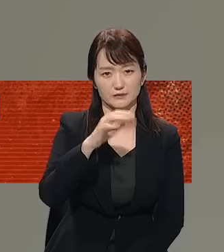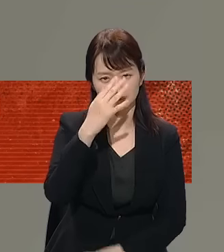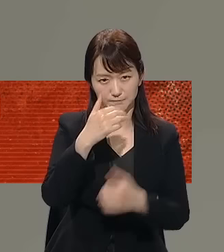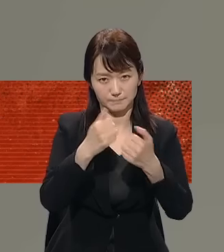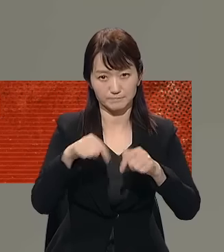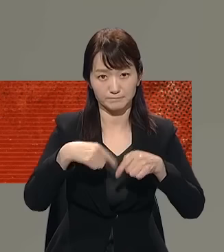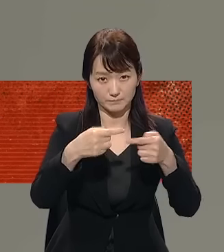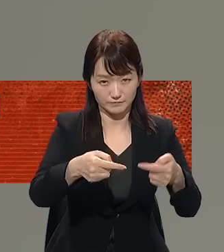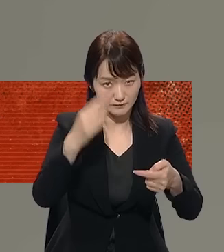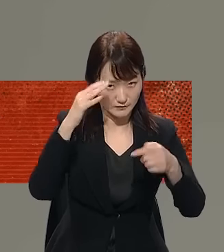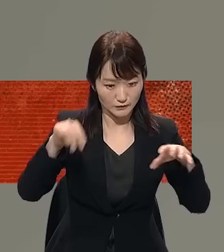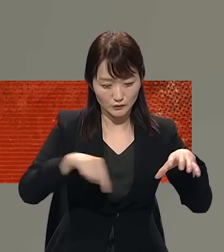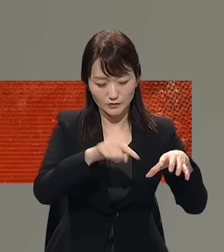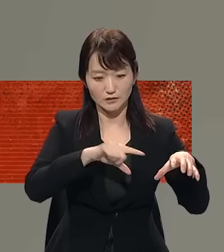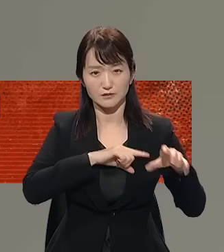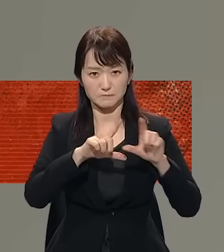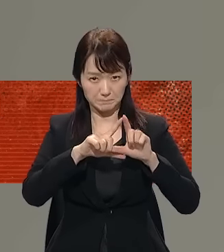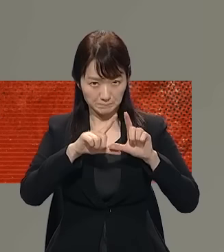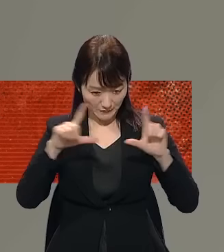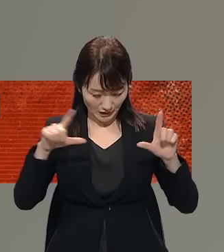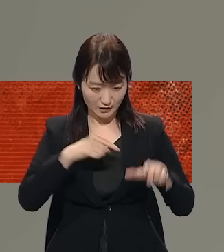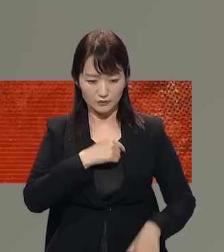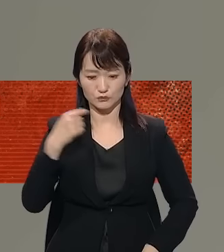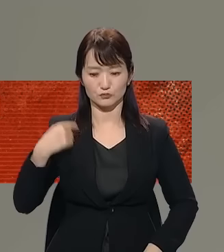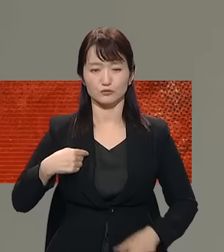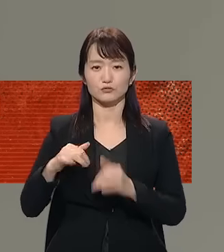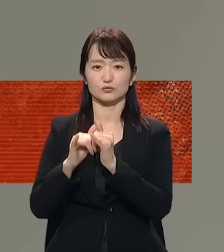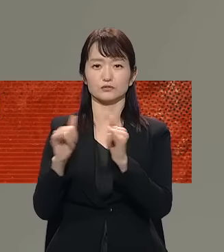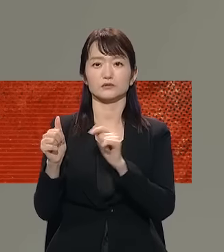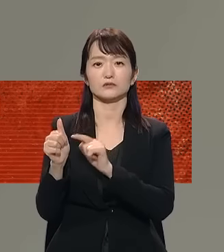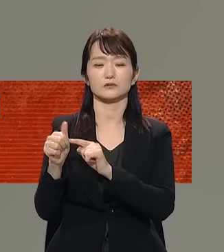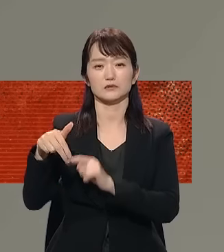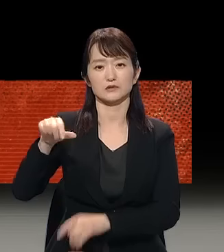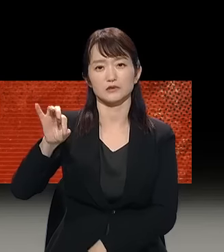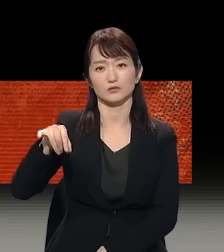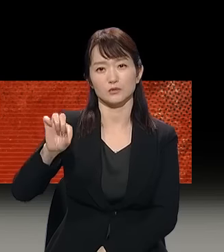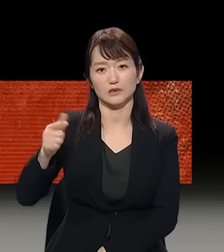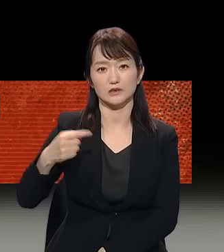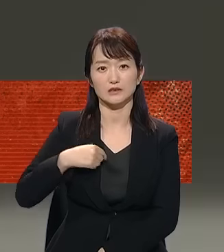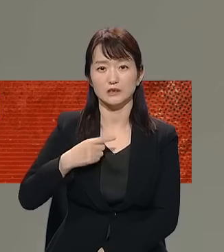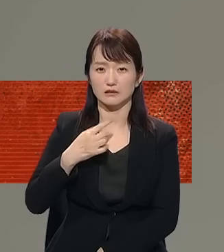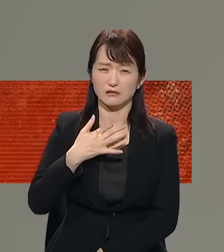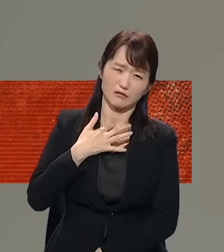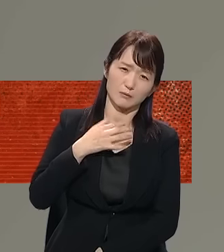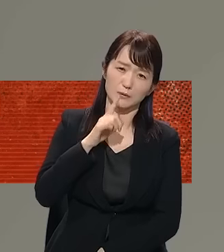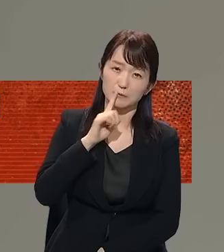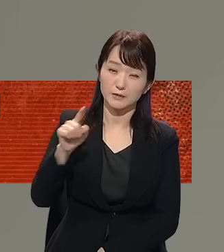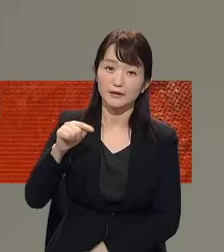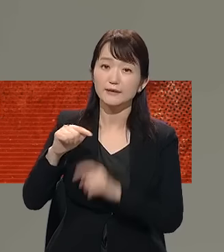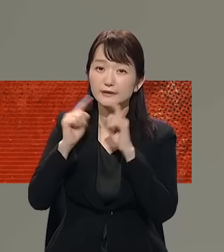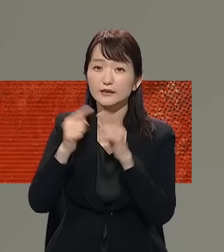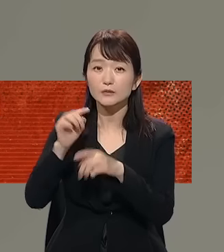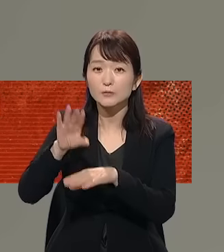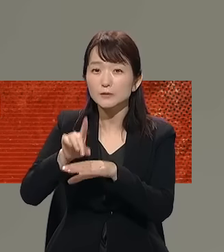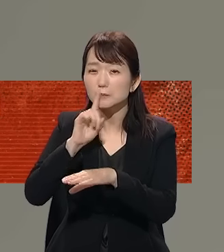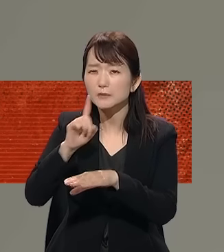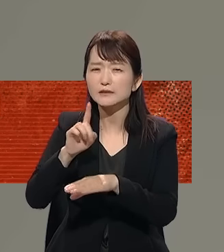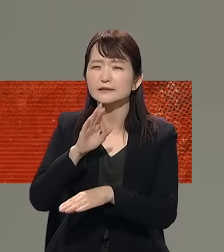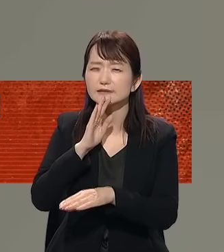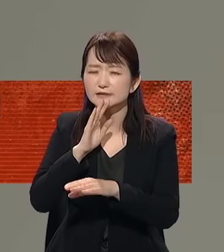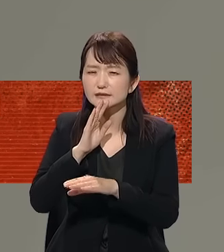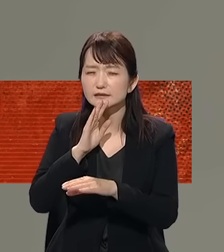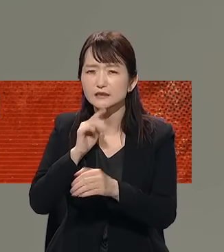국내에도 이름을 알렸던 중국 방송인 장위안은 자신했던 혐한 발언에 대해서 개인 방송에서 본위가 아니었다면서